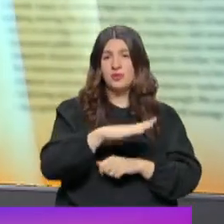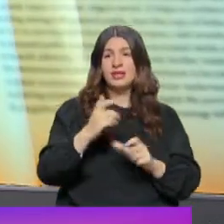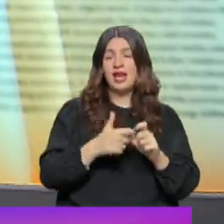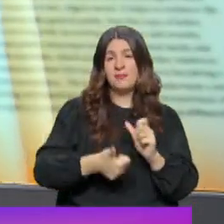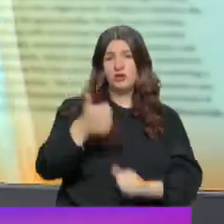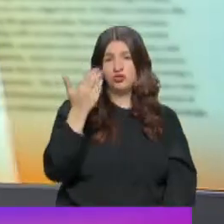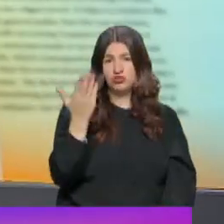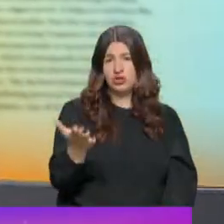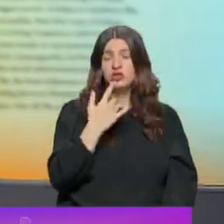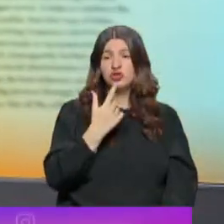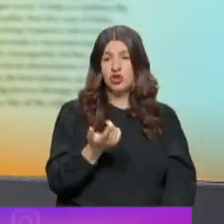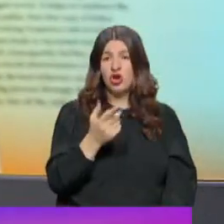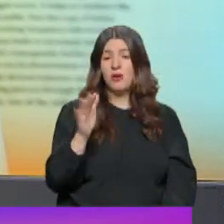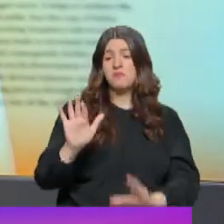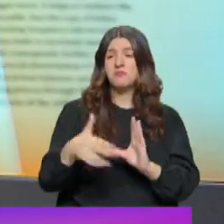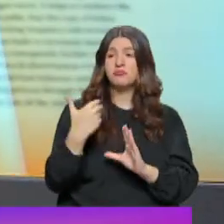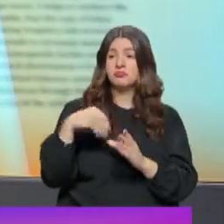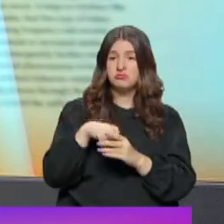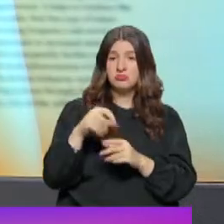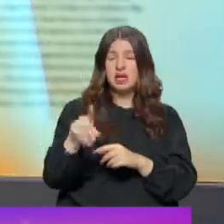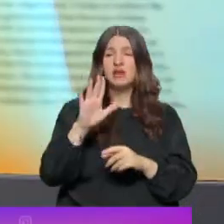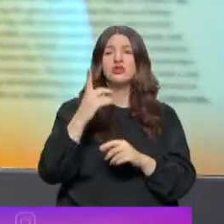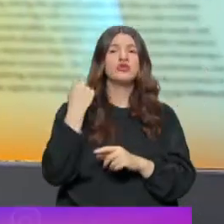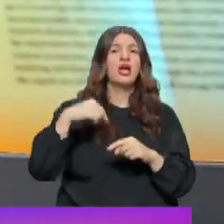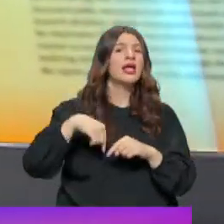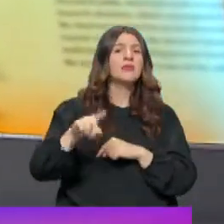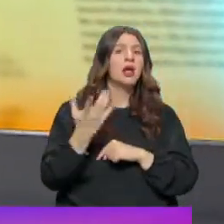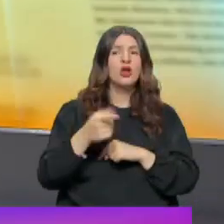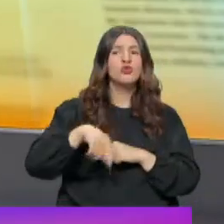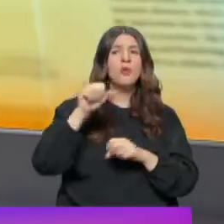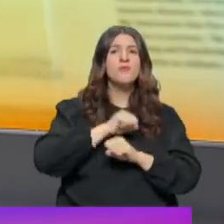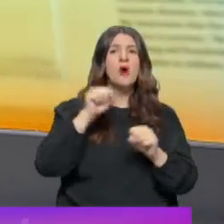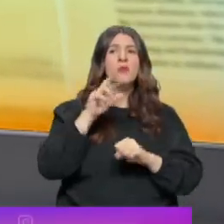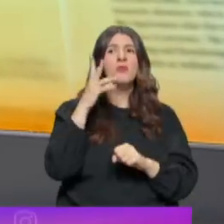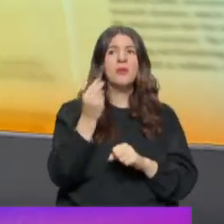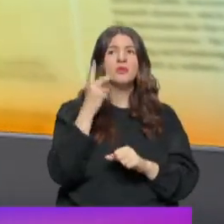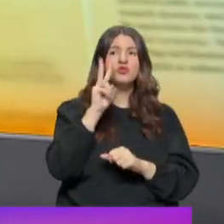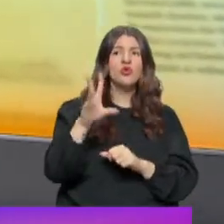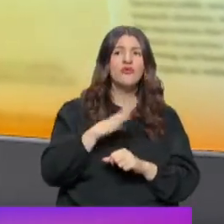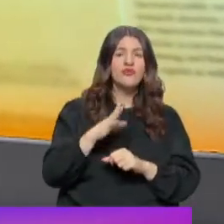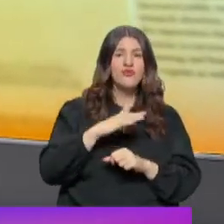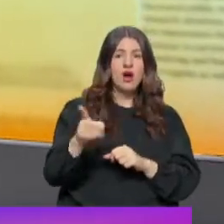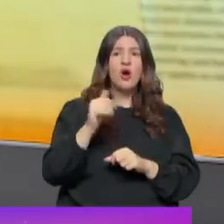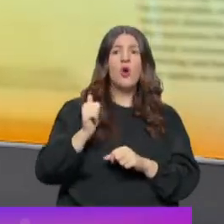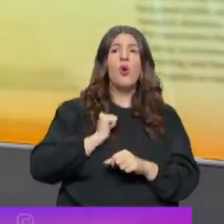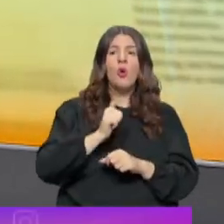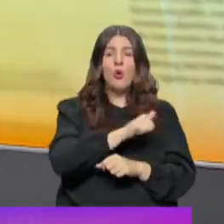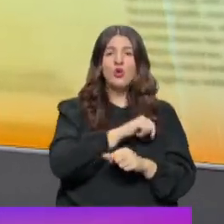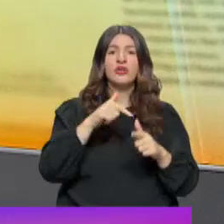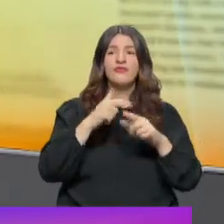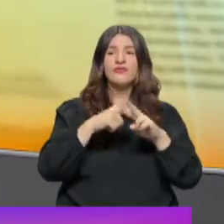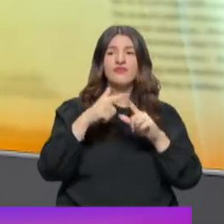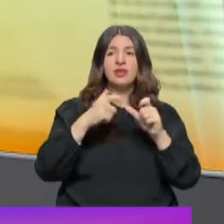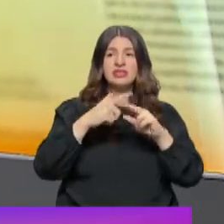Genel Başkanı diyor gönderdiği mesajda. Dün itibariyle gündeme bomba gibi düşen bir görüntü var. Ordu Fatsa'dan bir